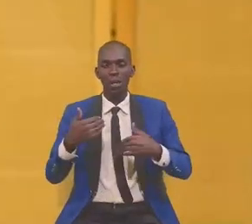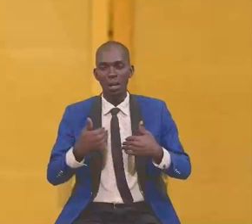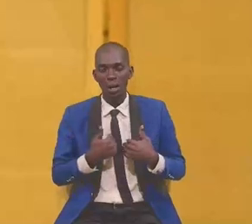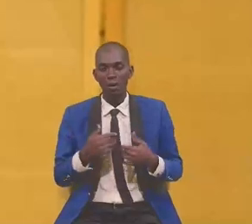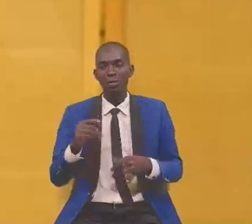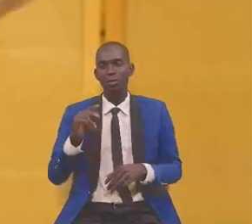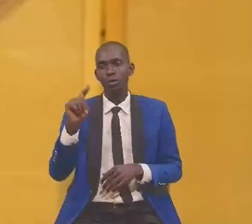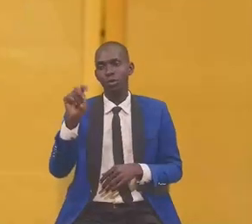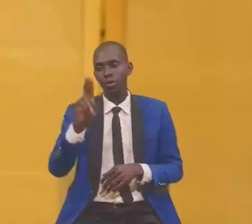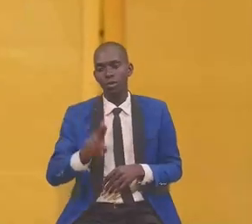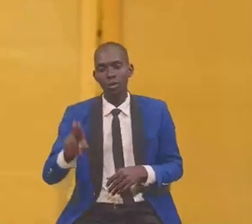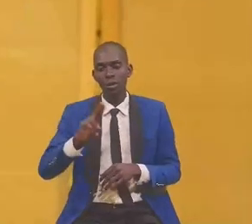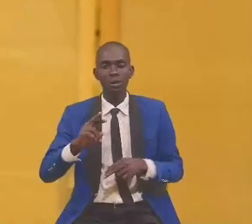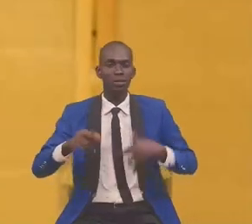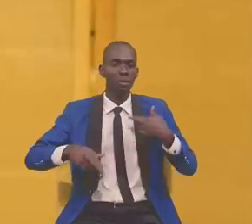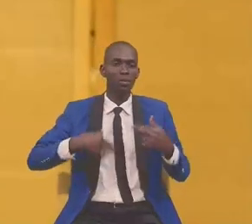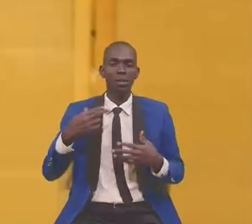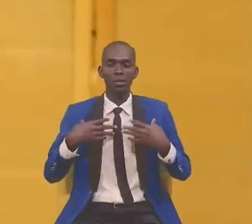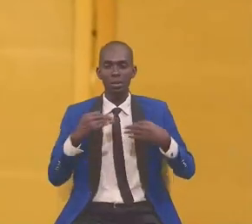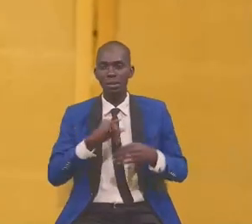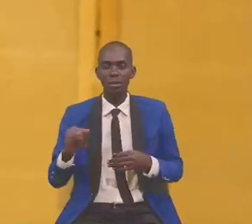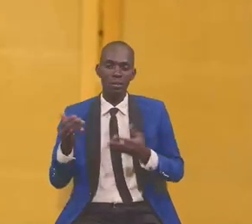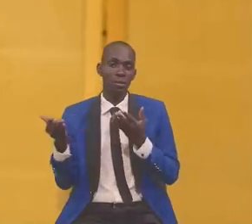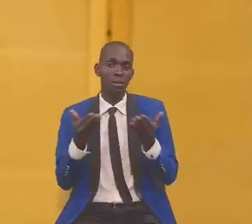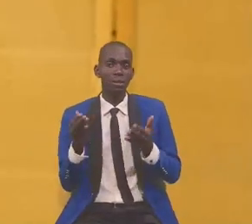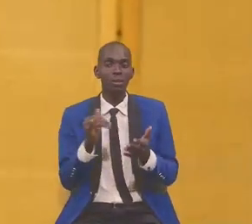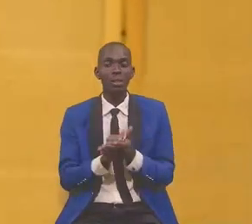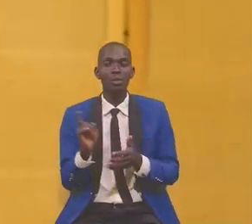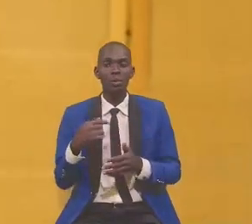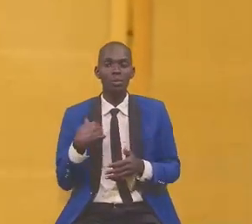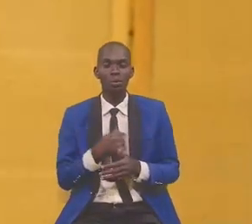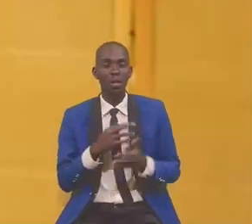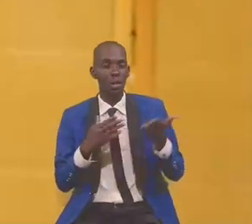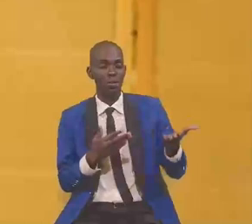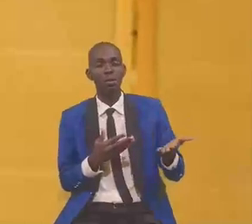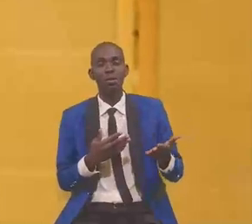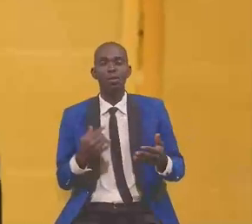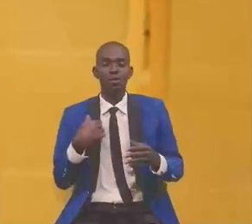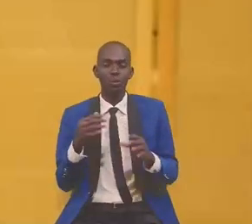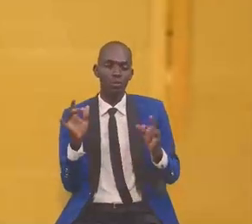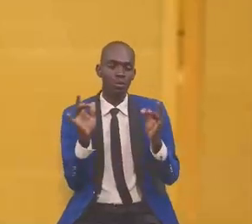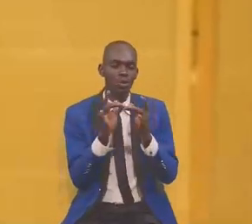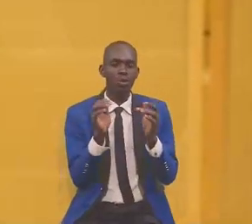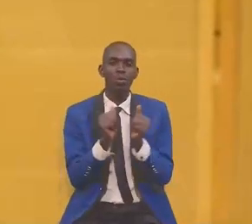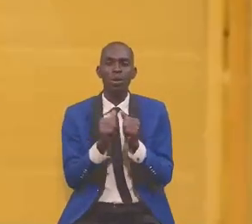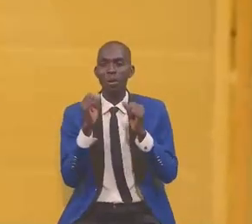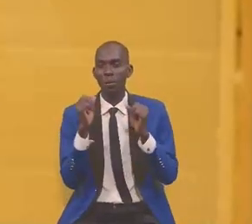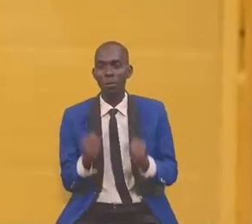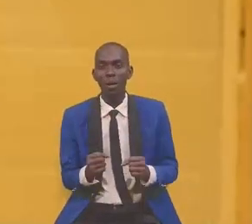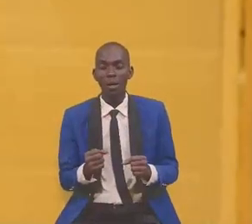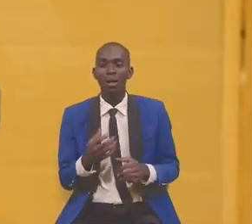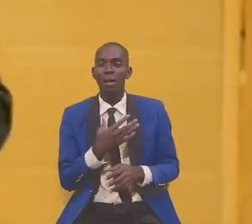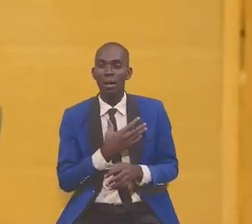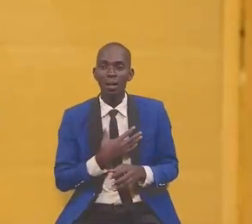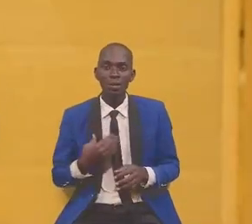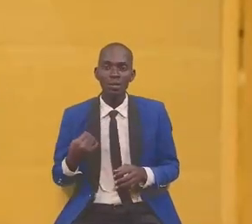d'évangélisation. C'est là où nous nous connectons à la puissance. Et il y avait ce papa, ce vieux-là,